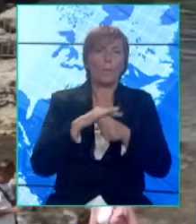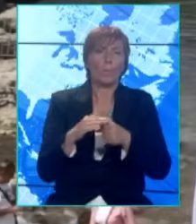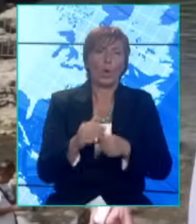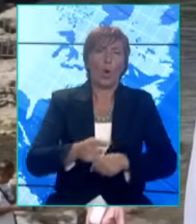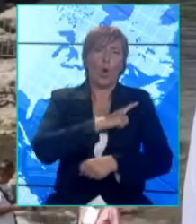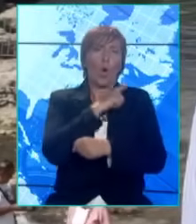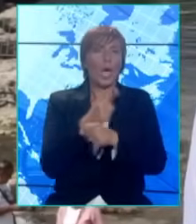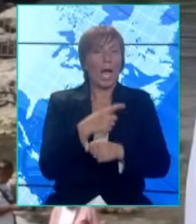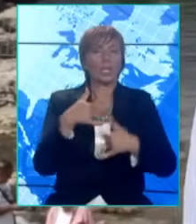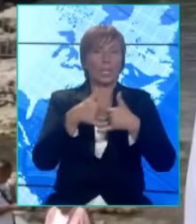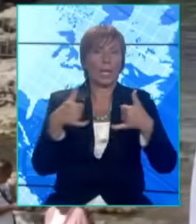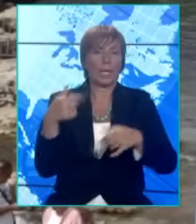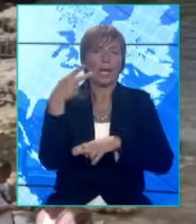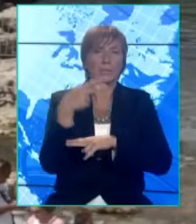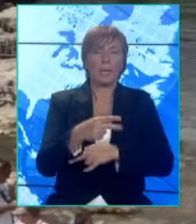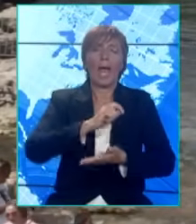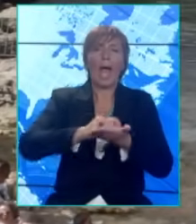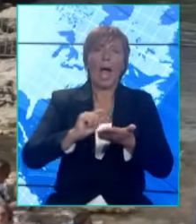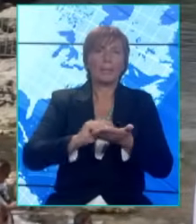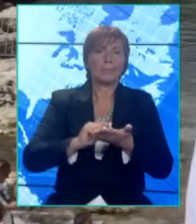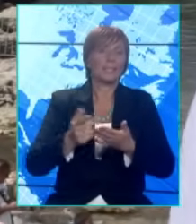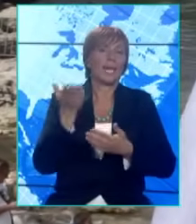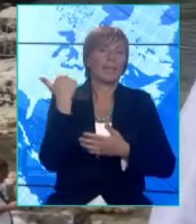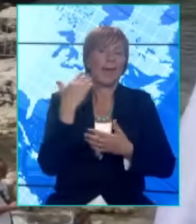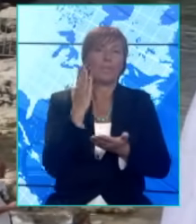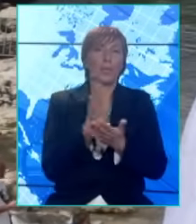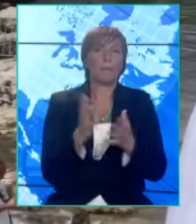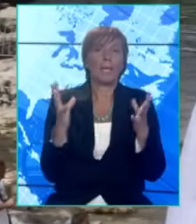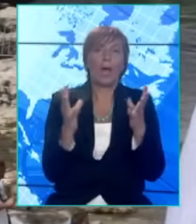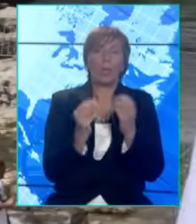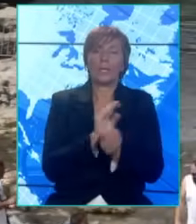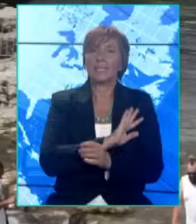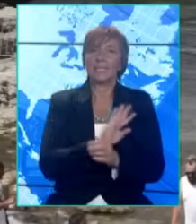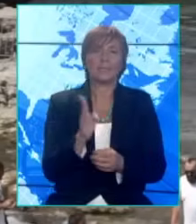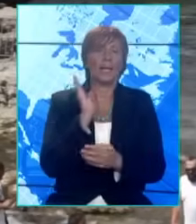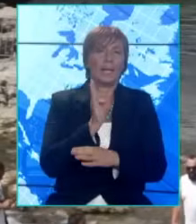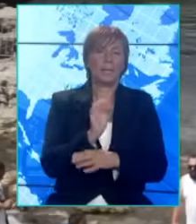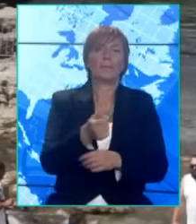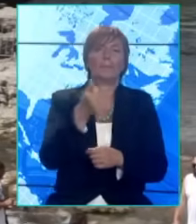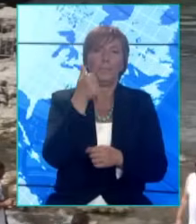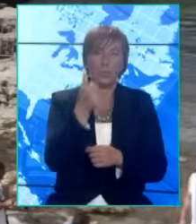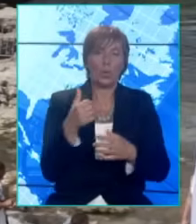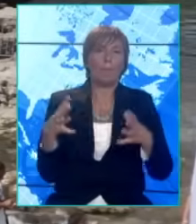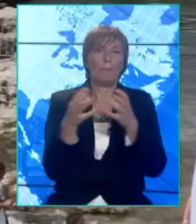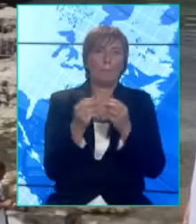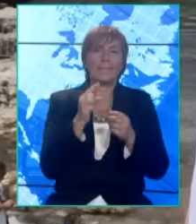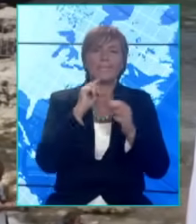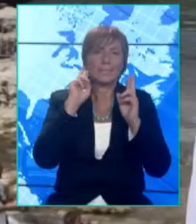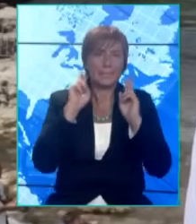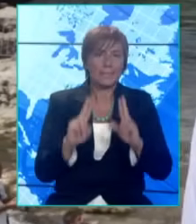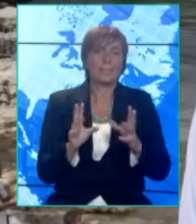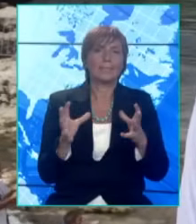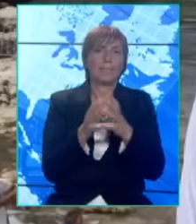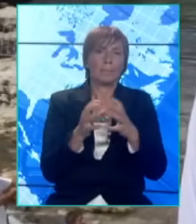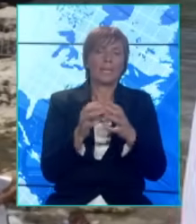gradska preduzeća. Administracija je davno bila ujedinjena, znači sve ide ka pravim integracijama i istinskim